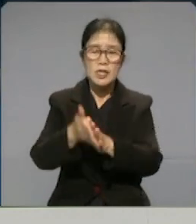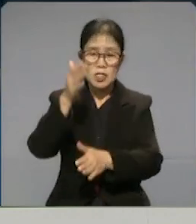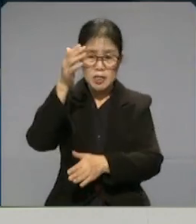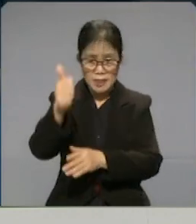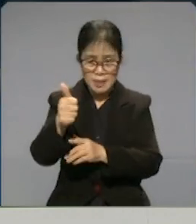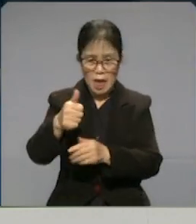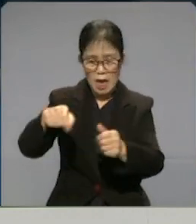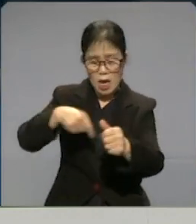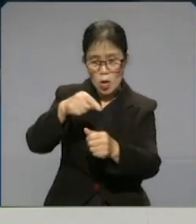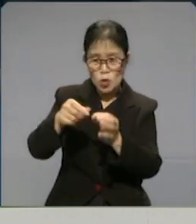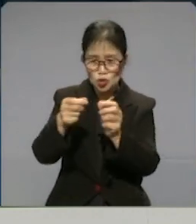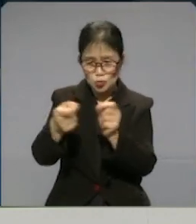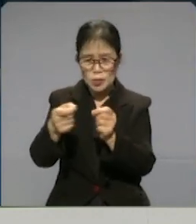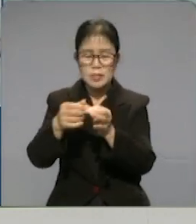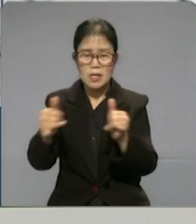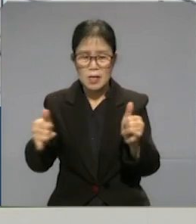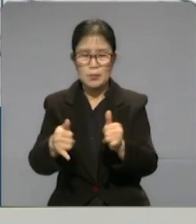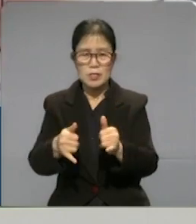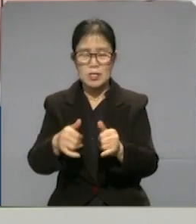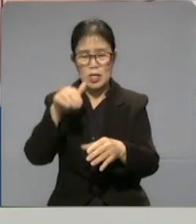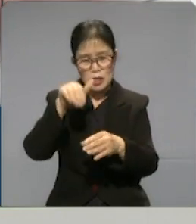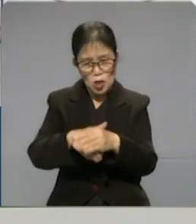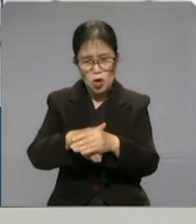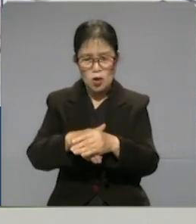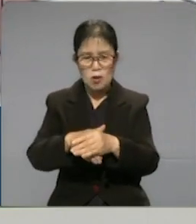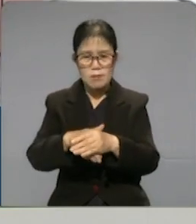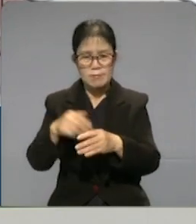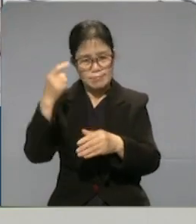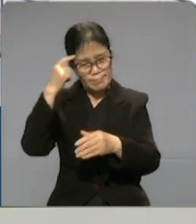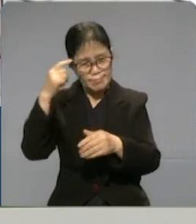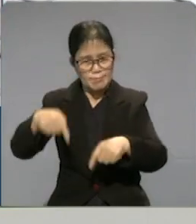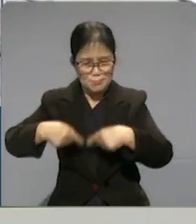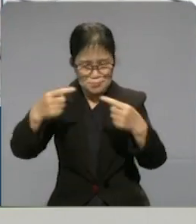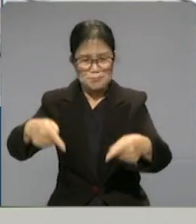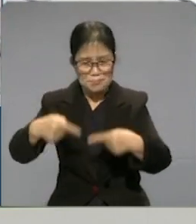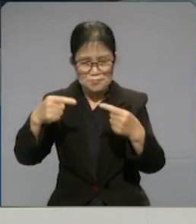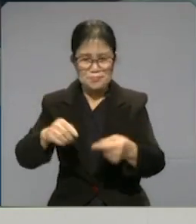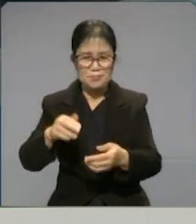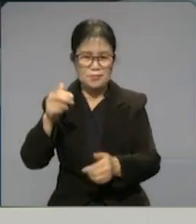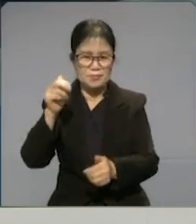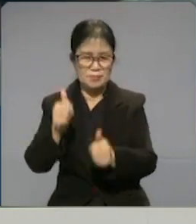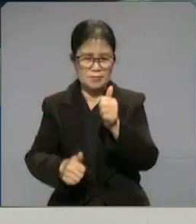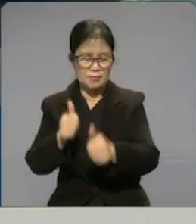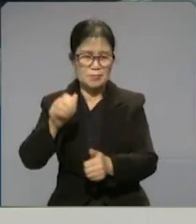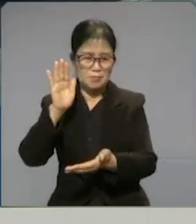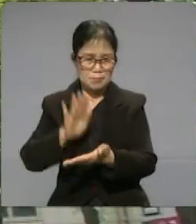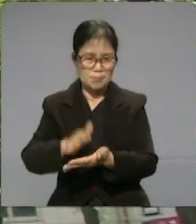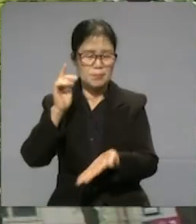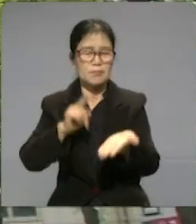측근들이 일찌감치 선거전에 뛰어들어 치열한 경쟁을 예고했습니다. 첫 소식 유승열 기자입니다.